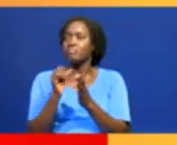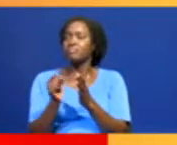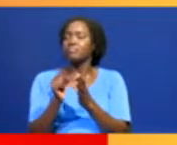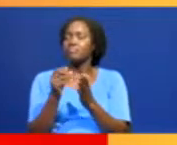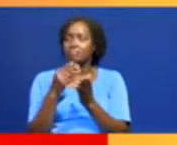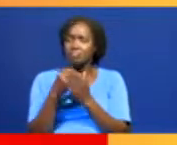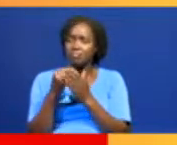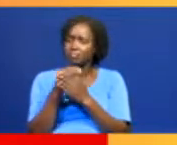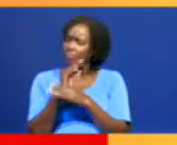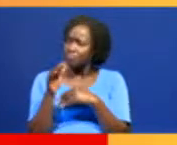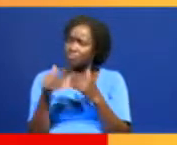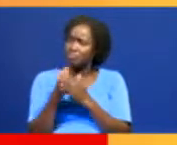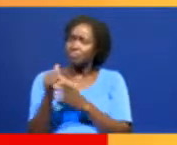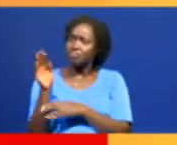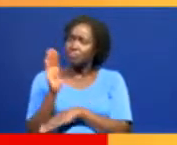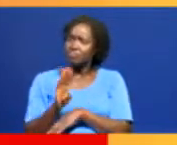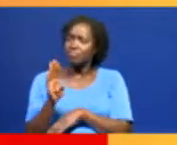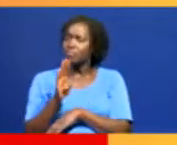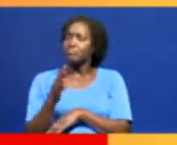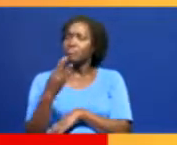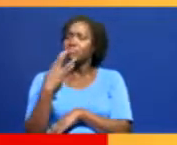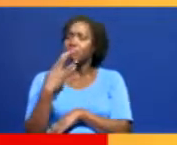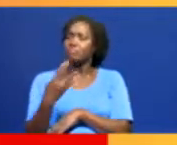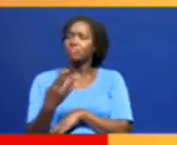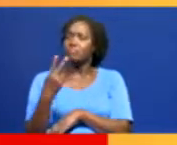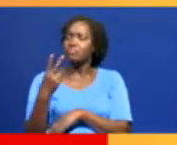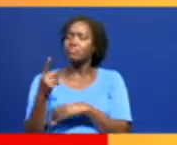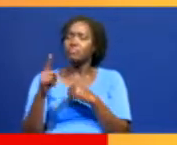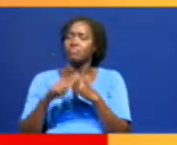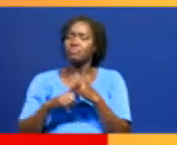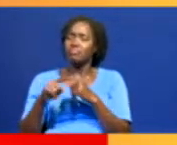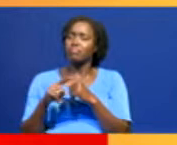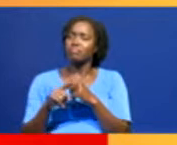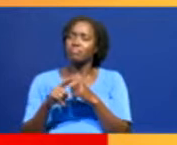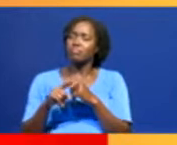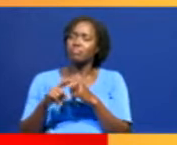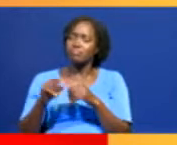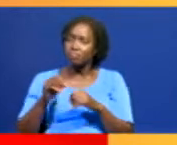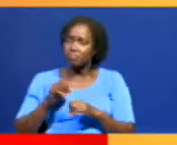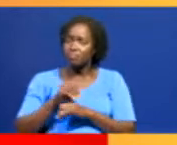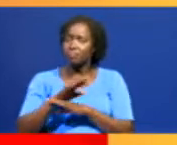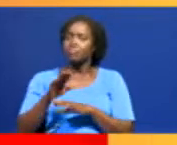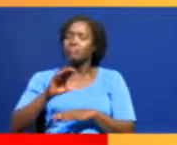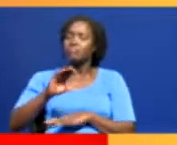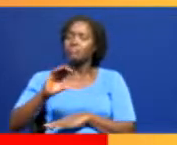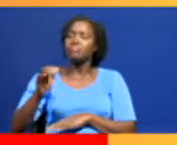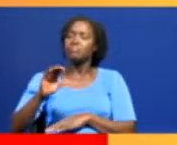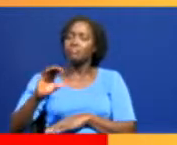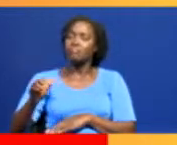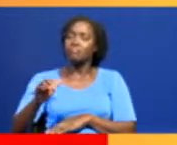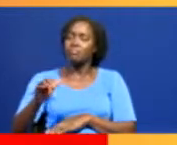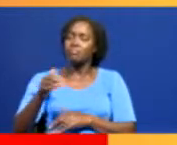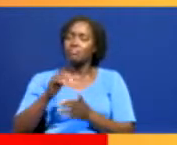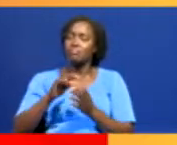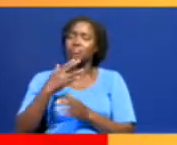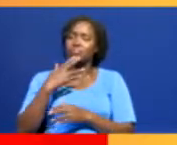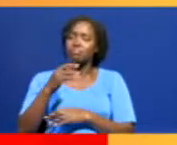pesa zote bilioni 426 ambazo zinaenda kwa county, zaidi karibu bilioni